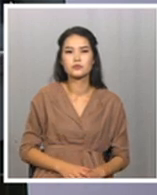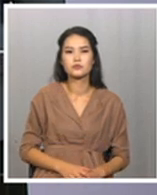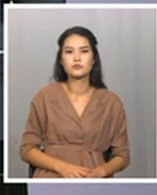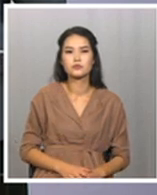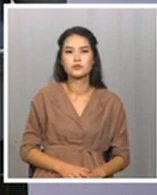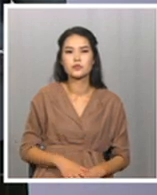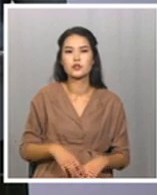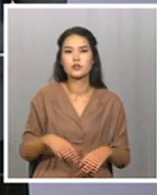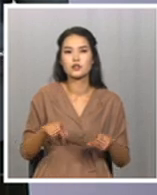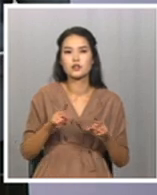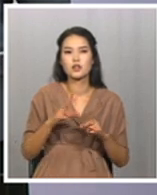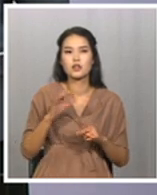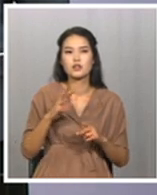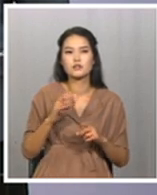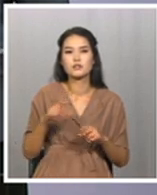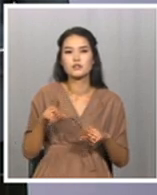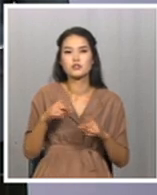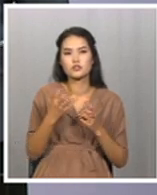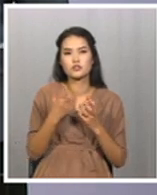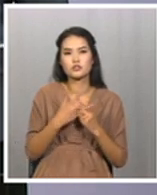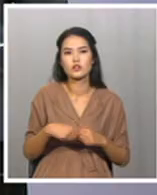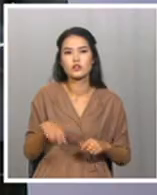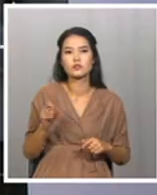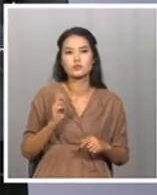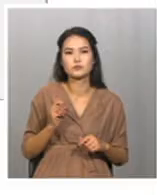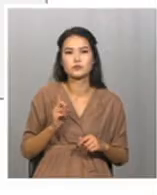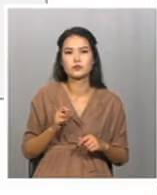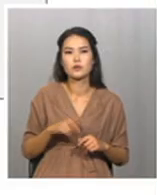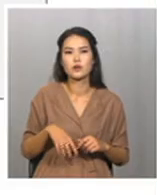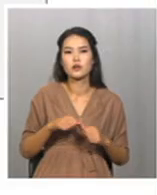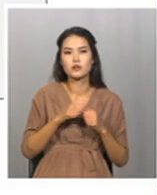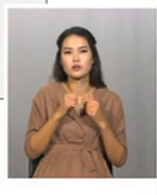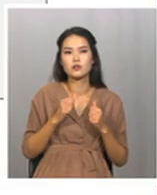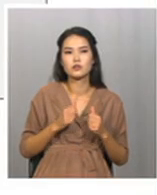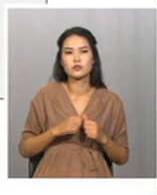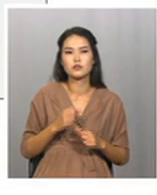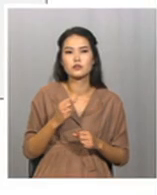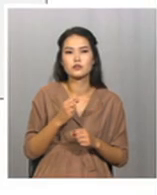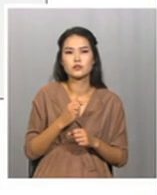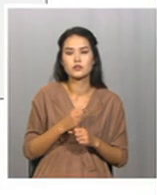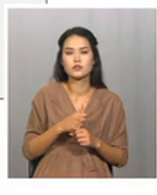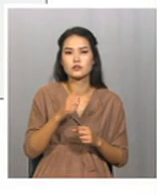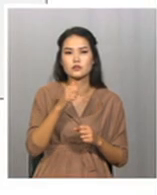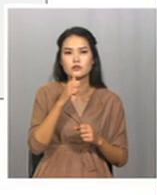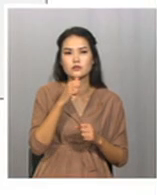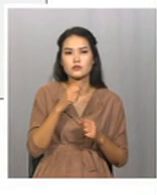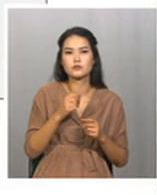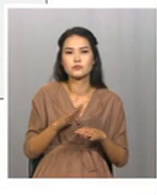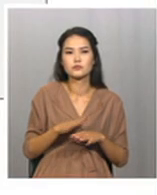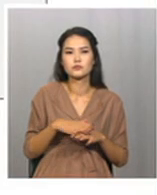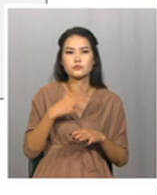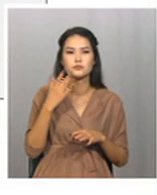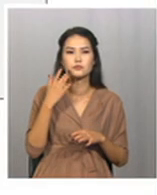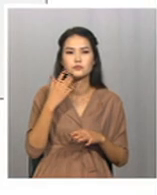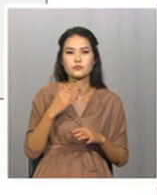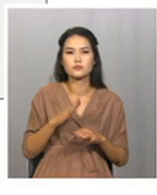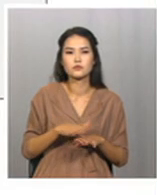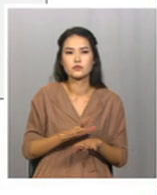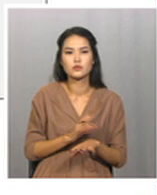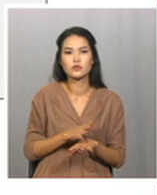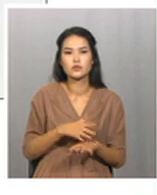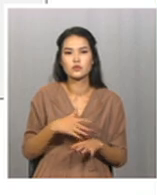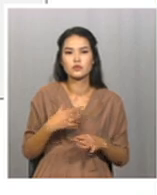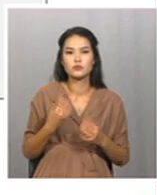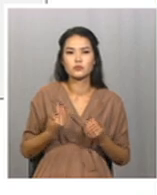Генерал Аносов считает, что любовь требует такой же самоотверженности и такого же героизма, как